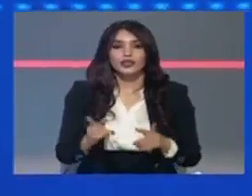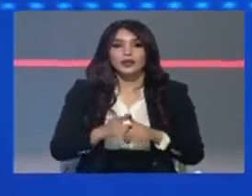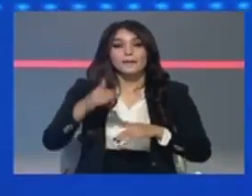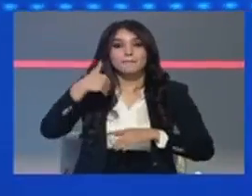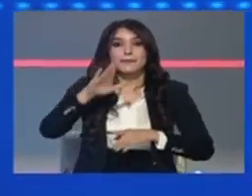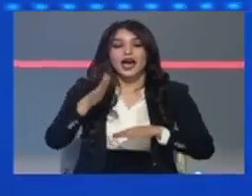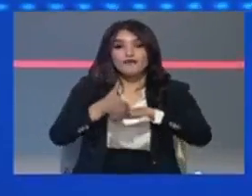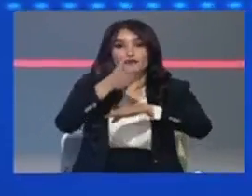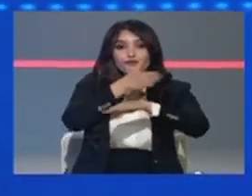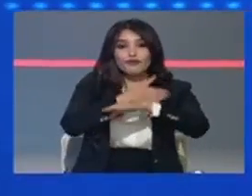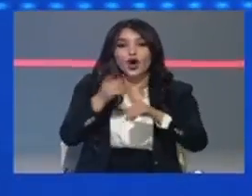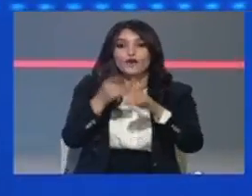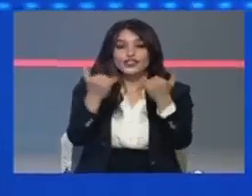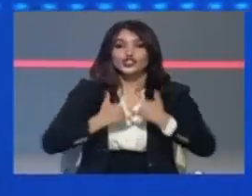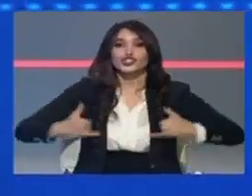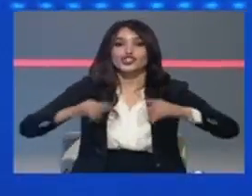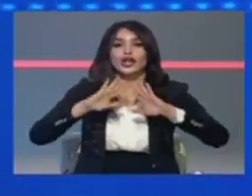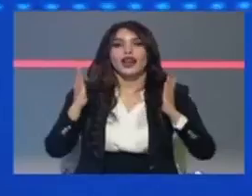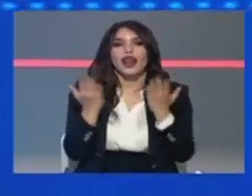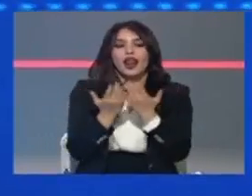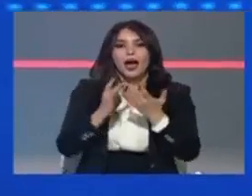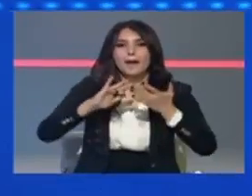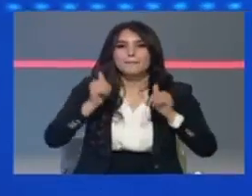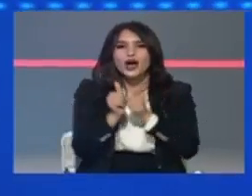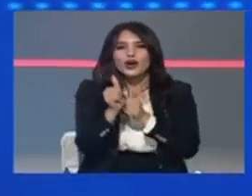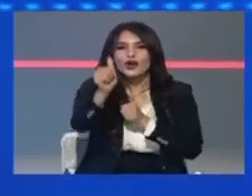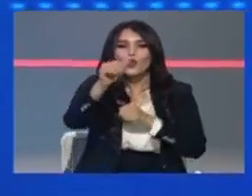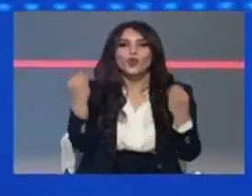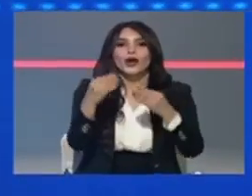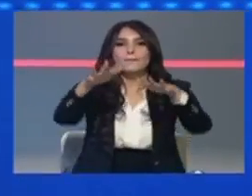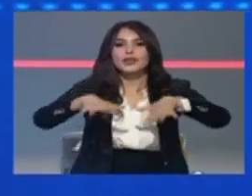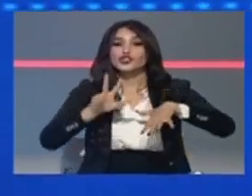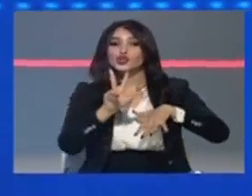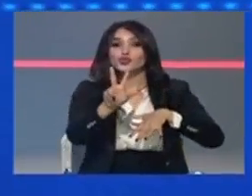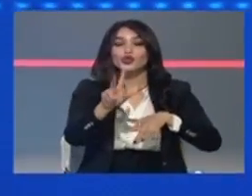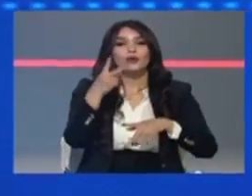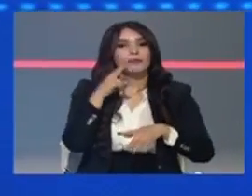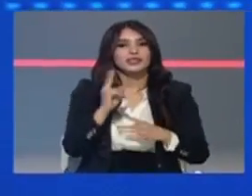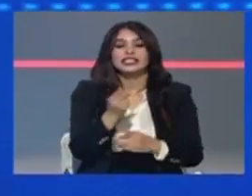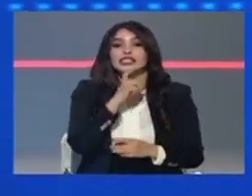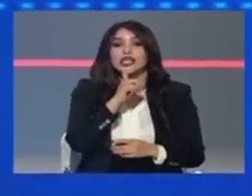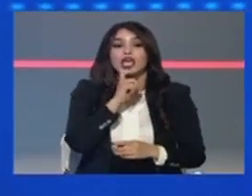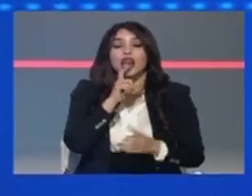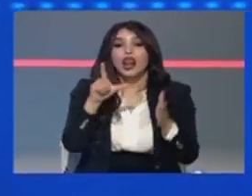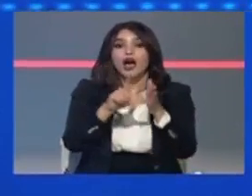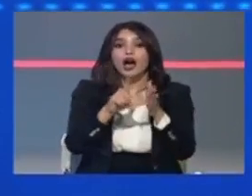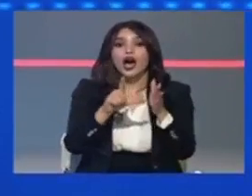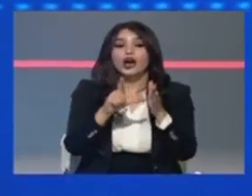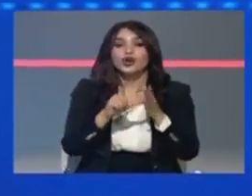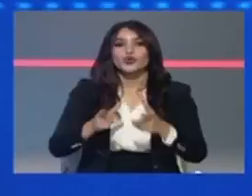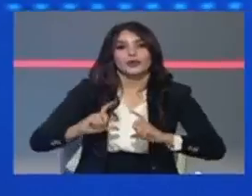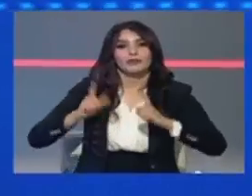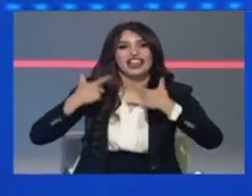ولكن قبل ذلك وفي جلسة عامة عن بعد في مجلس نواب الشعب لم يتم النظر في مشروع القانون المحال من